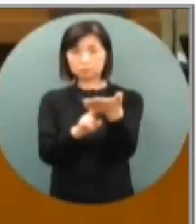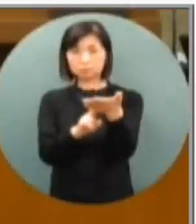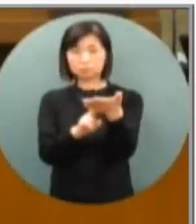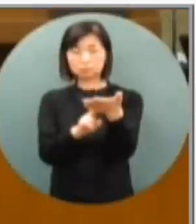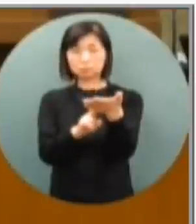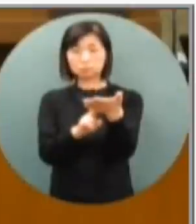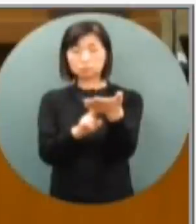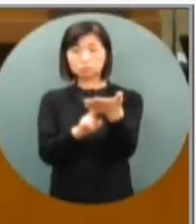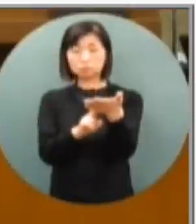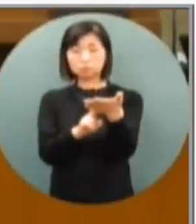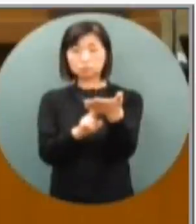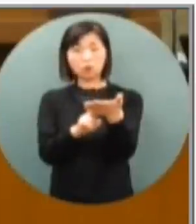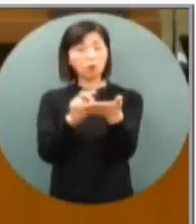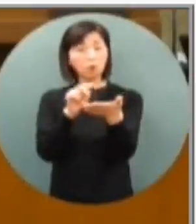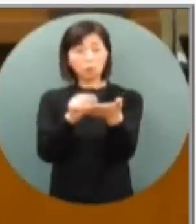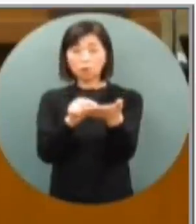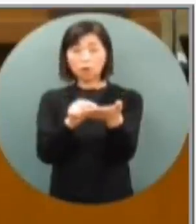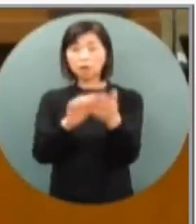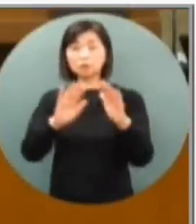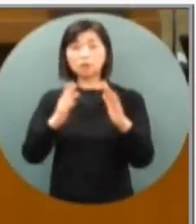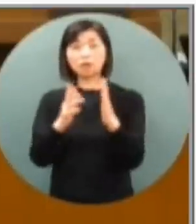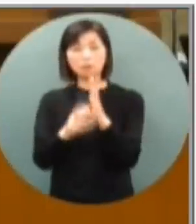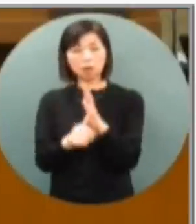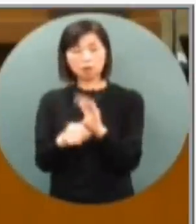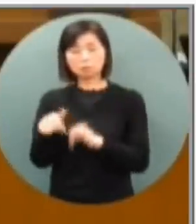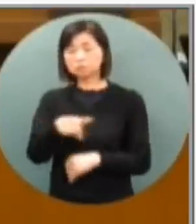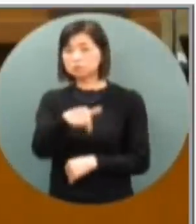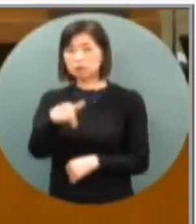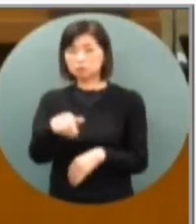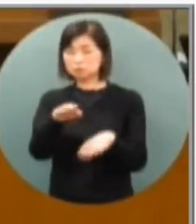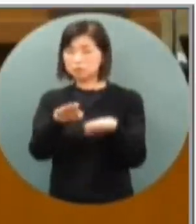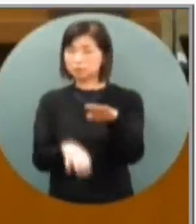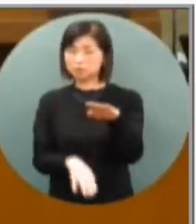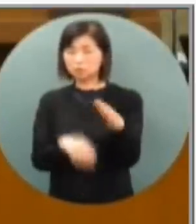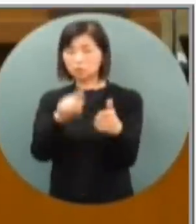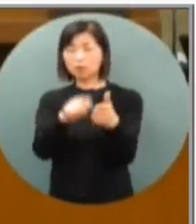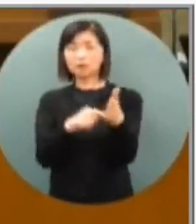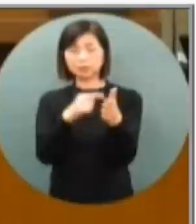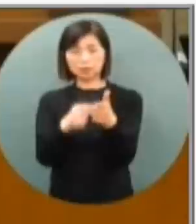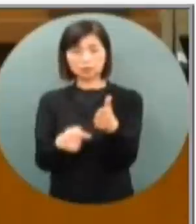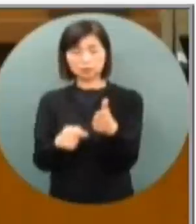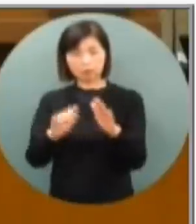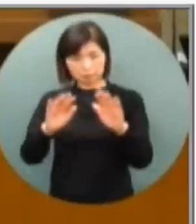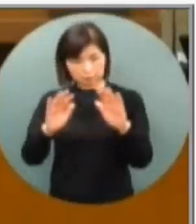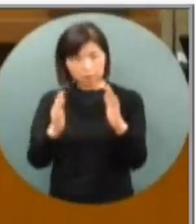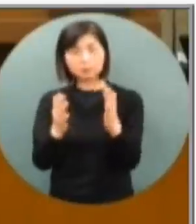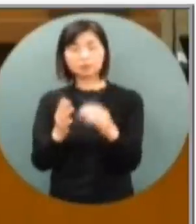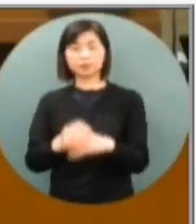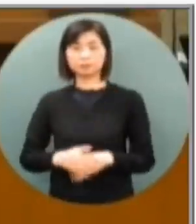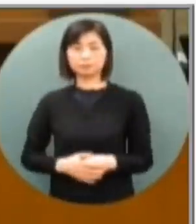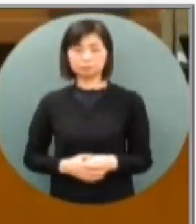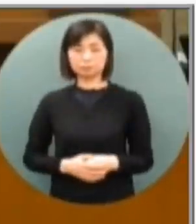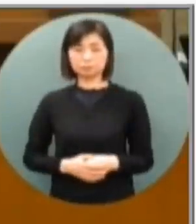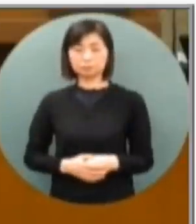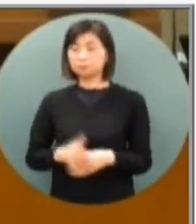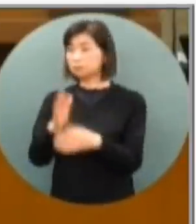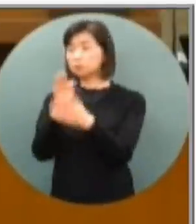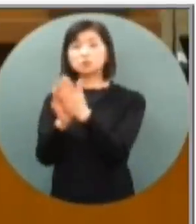に部落差別の解決はないというふうに言われています。知